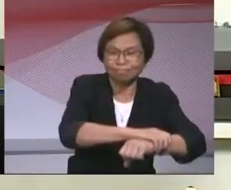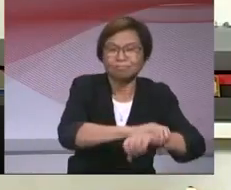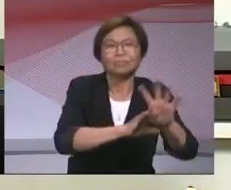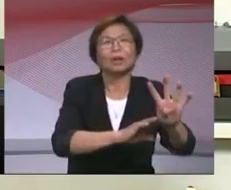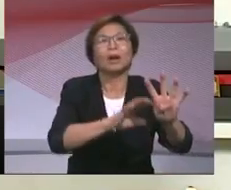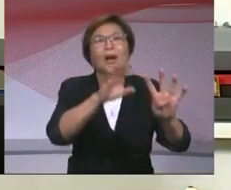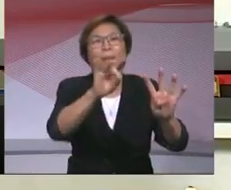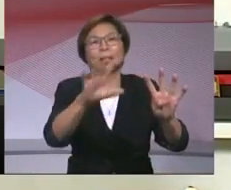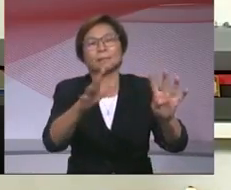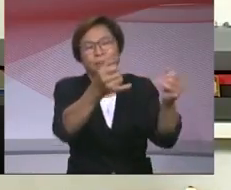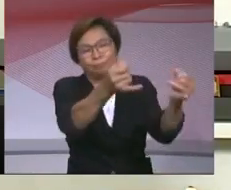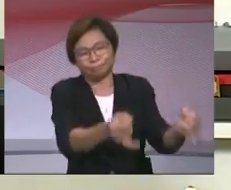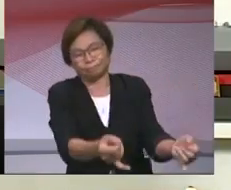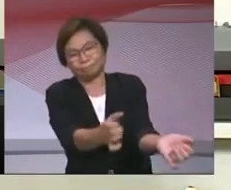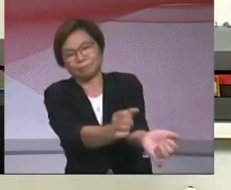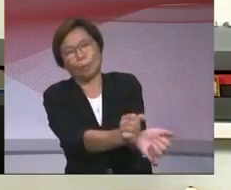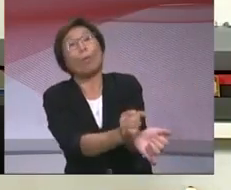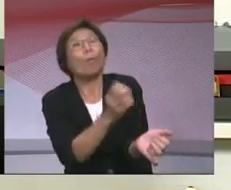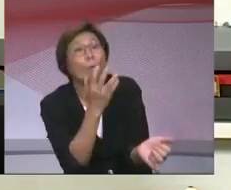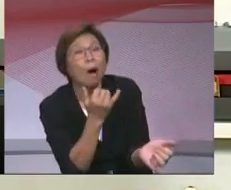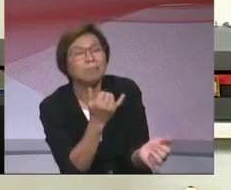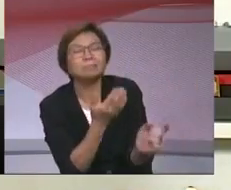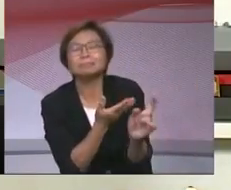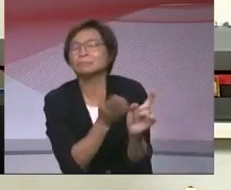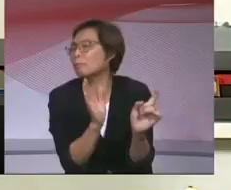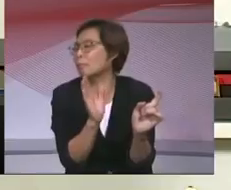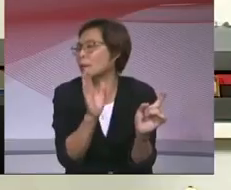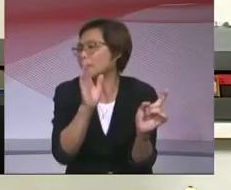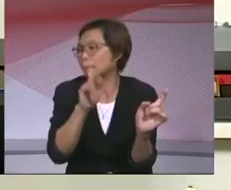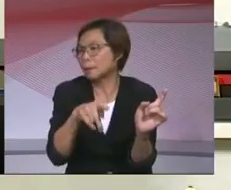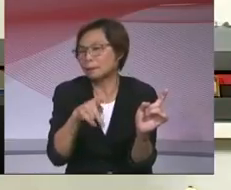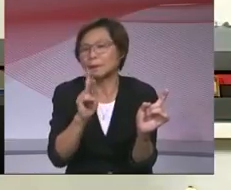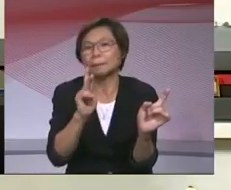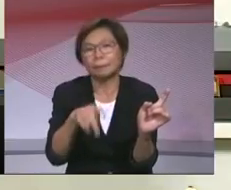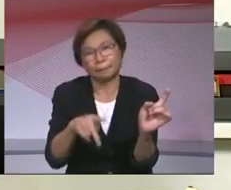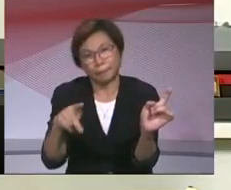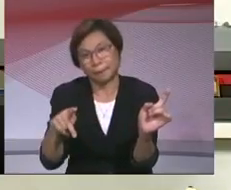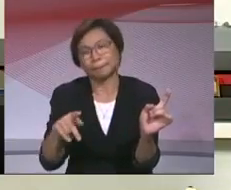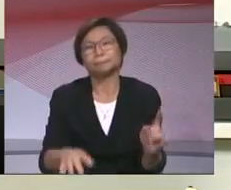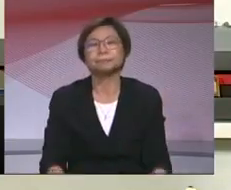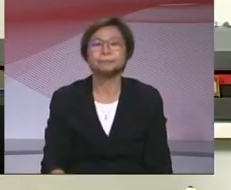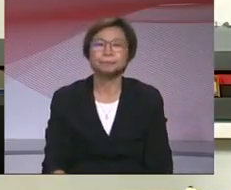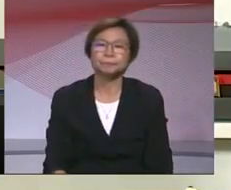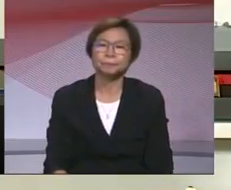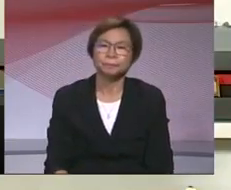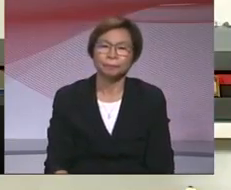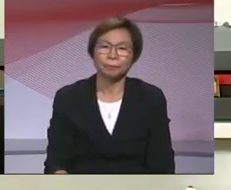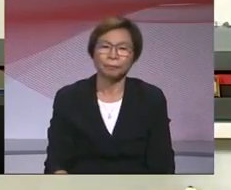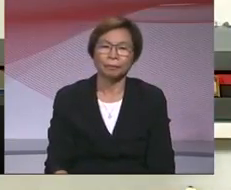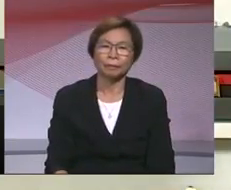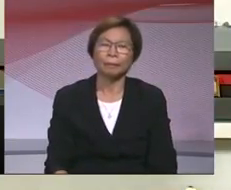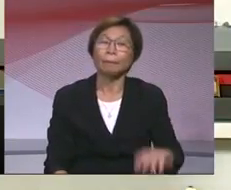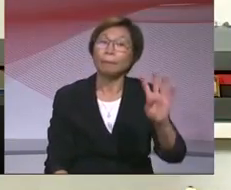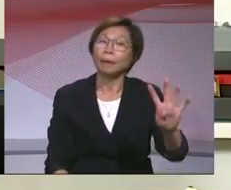485 individu di atas kesalahan engkar arahan PKPP. Daripada jumlah itu,